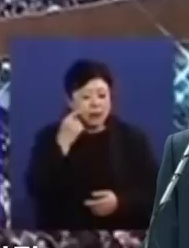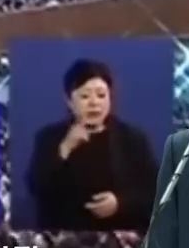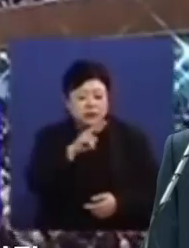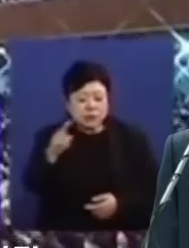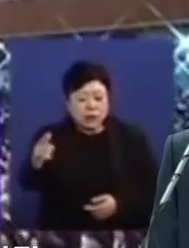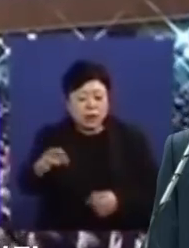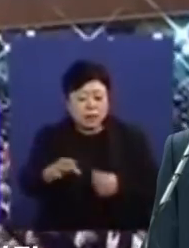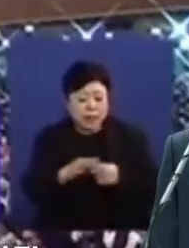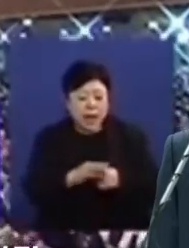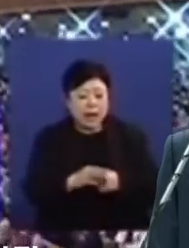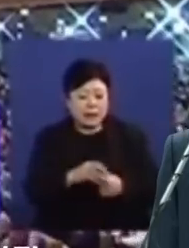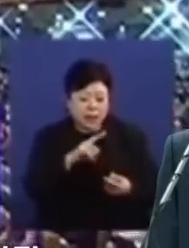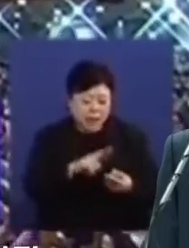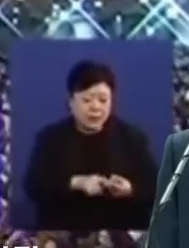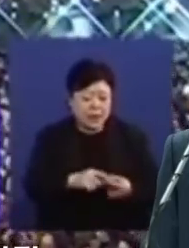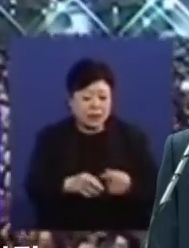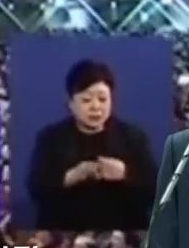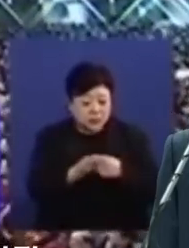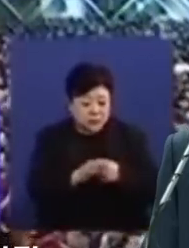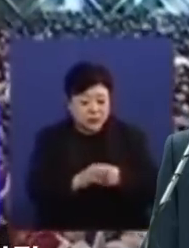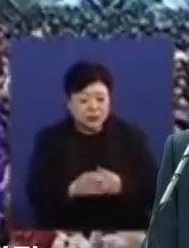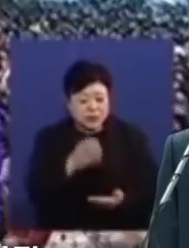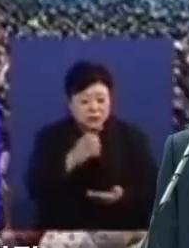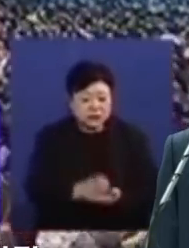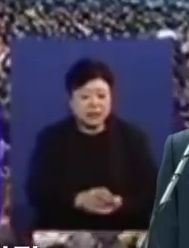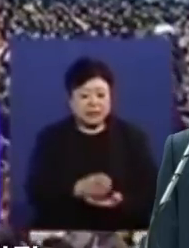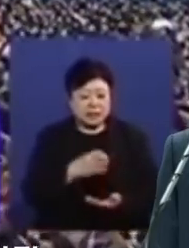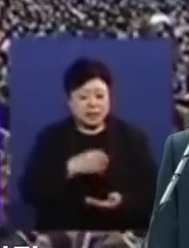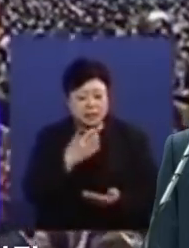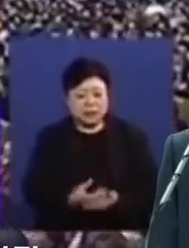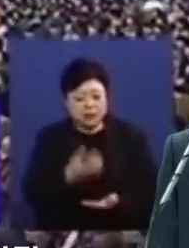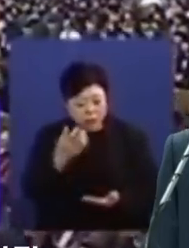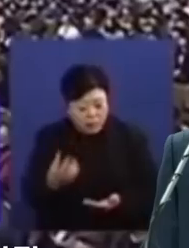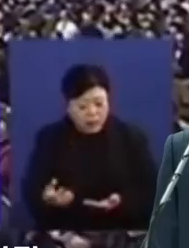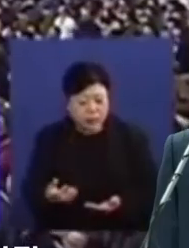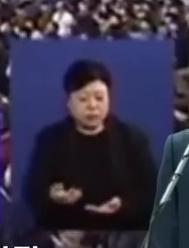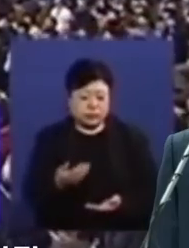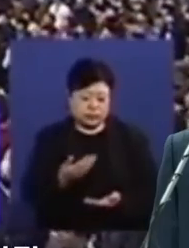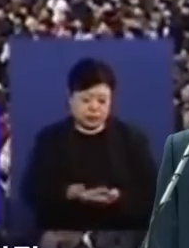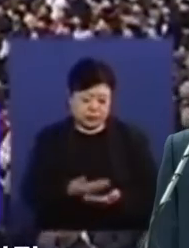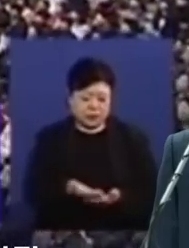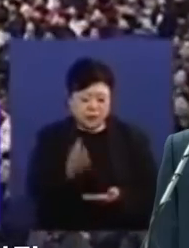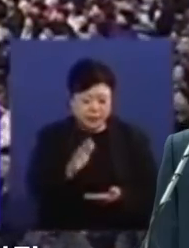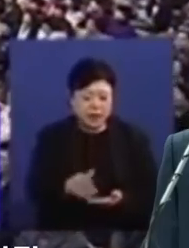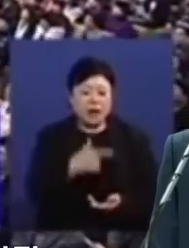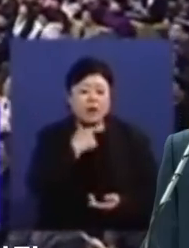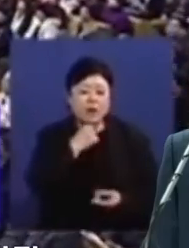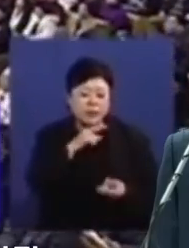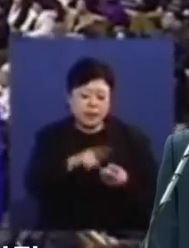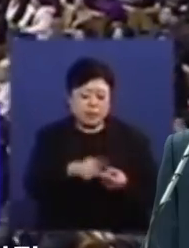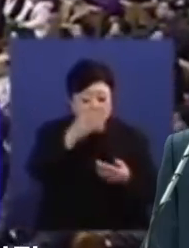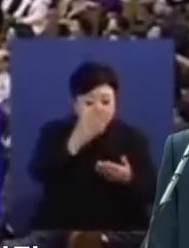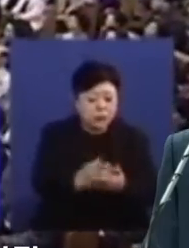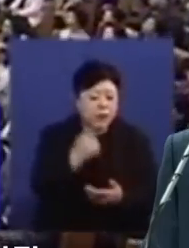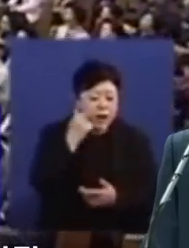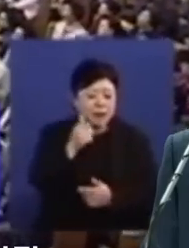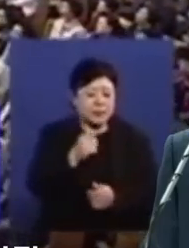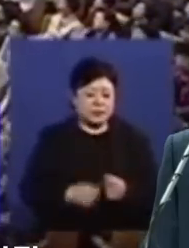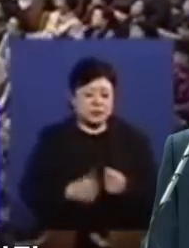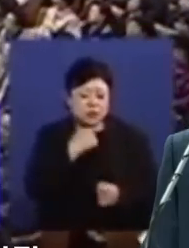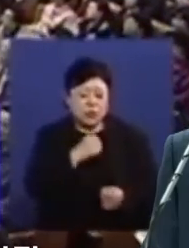아버지여 만일 할만하시거든 이 잔을 내게서 지나가게 하옵소서 그러나 나의 원대로